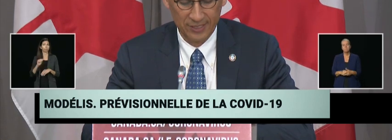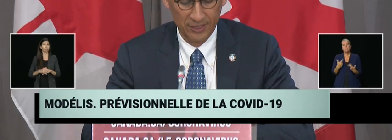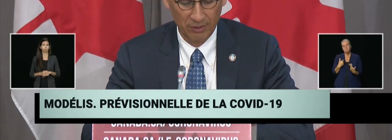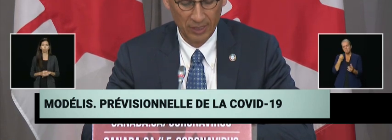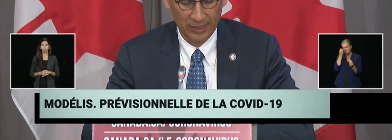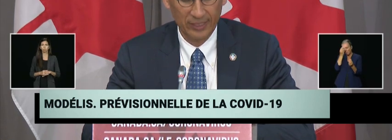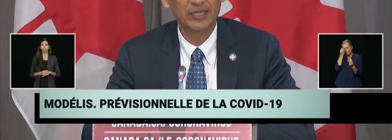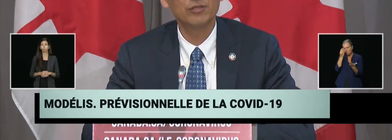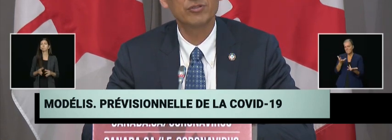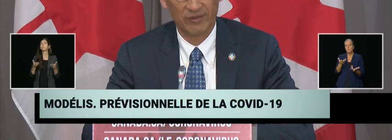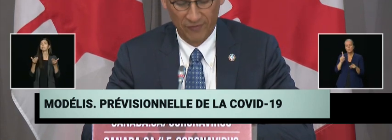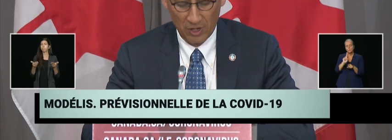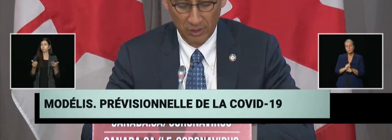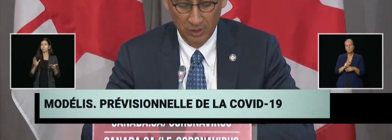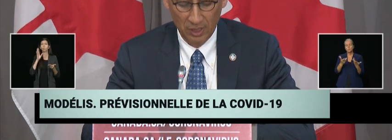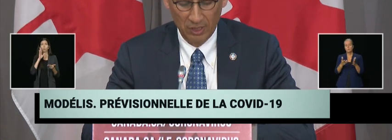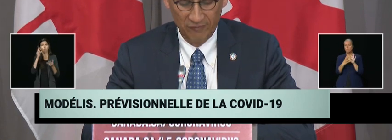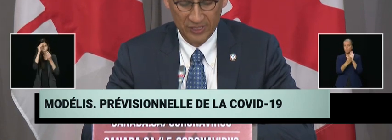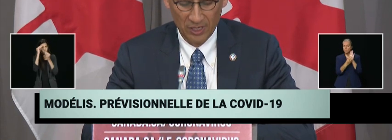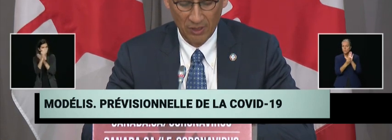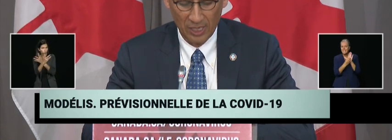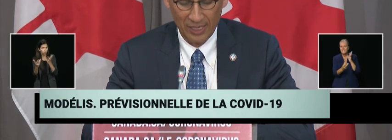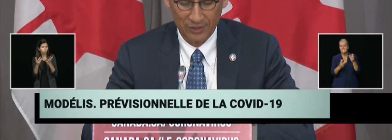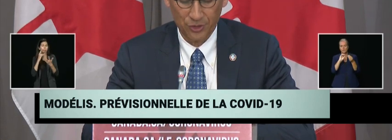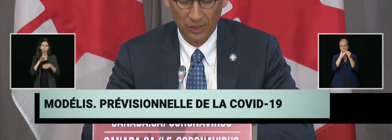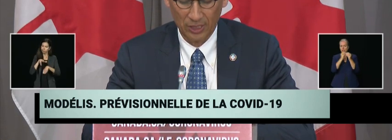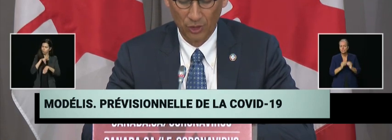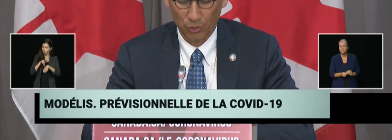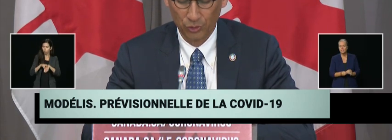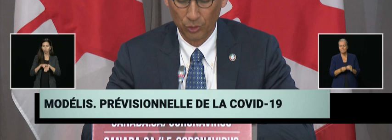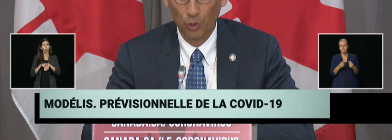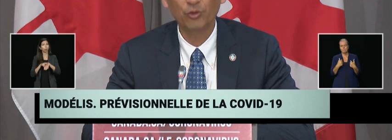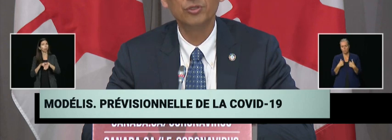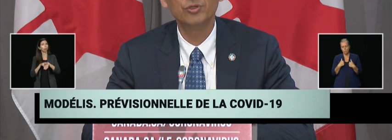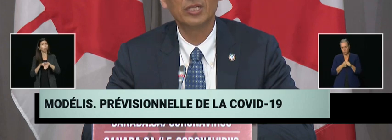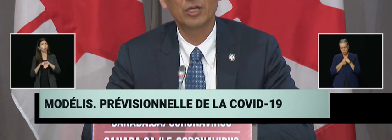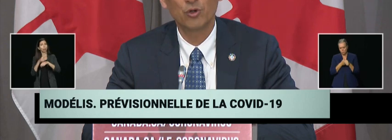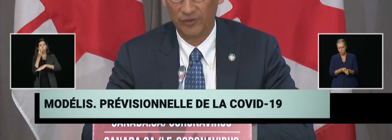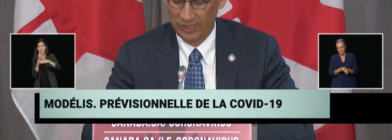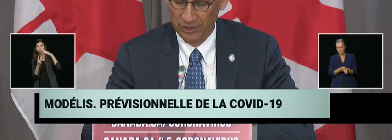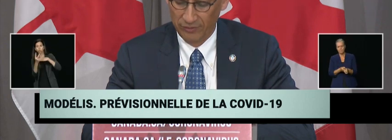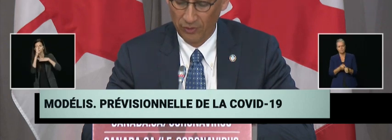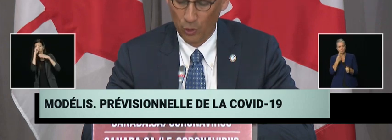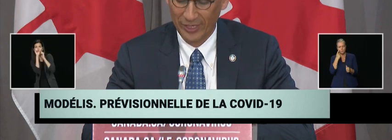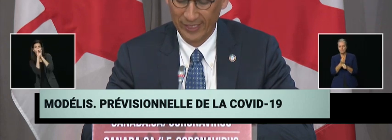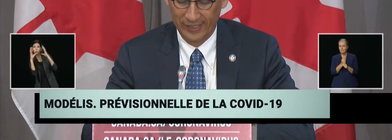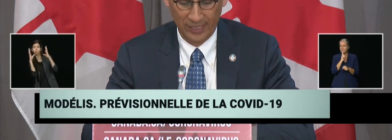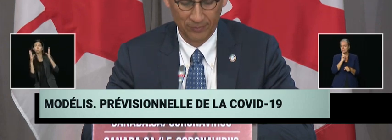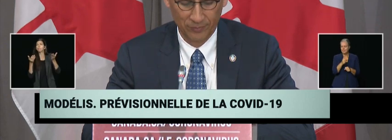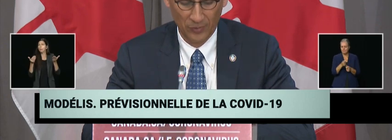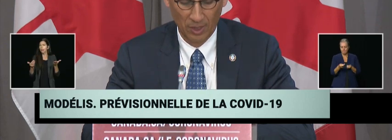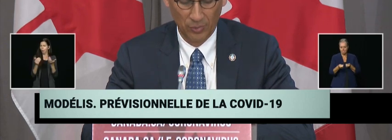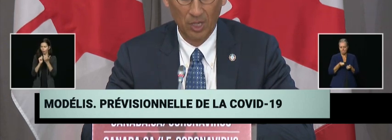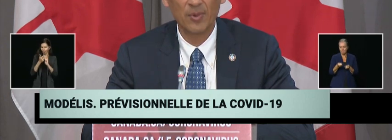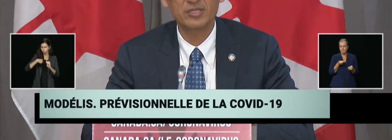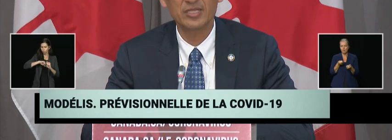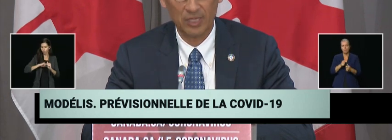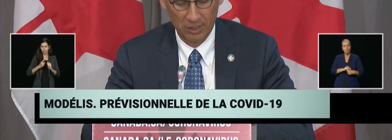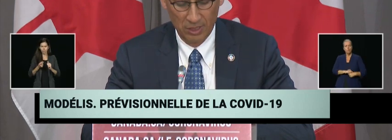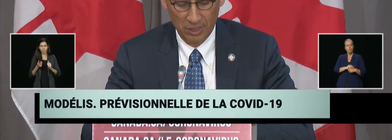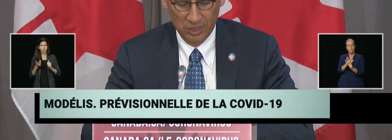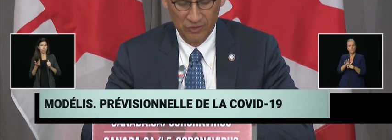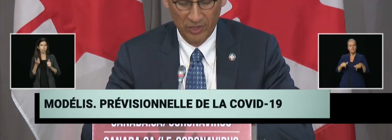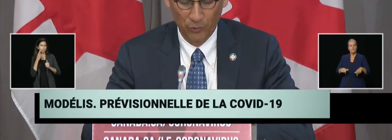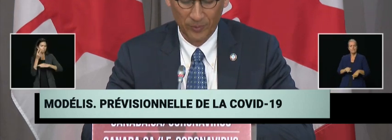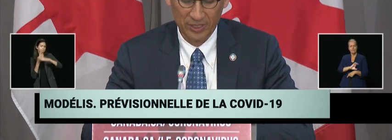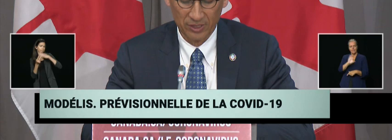modélisation qui guident nos efforts visant à assurer le contrôle continu de la COVID-19 au Canada. Pour commencer,